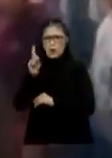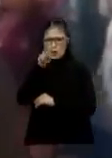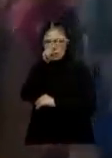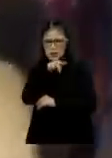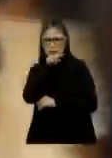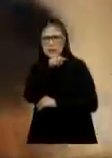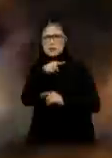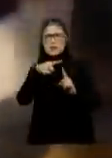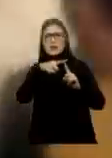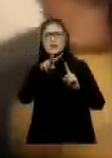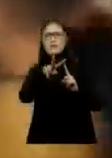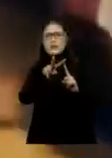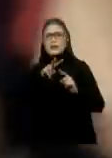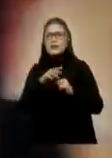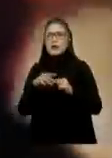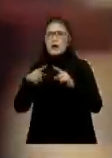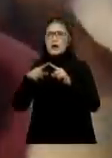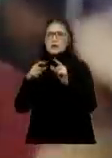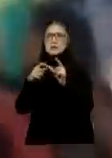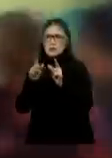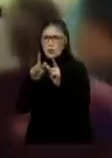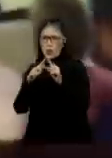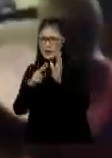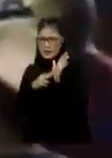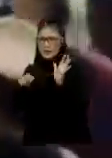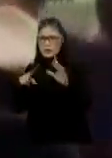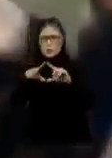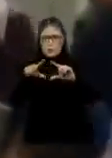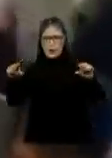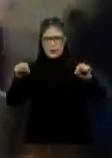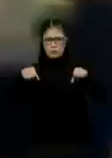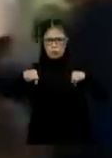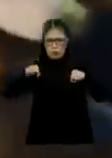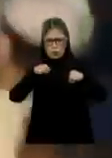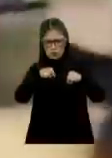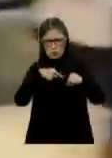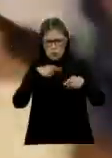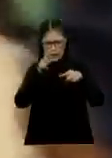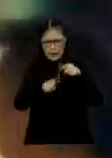televisi. Aswan mengenali plat nomor sepeda motor yang dinaiki anaknya.